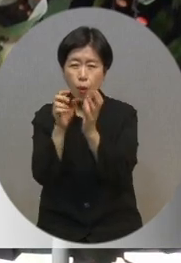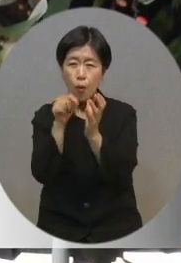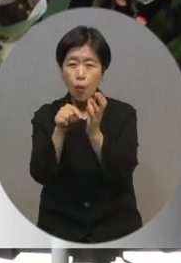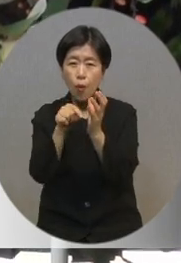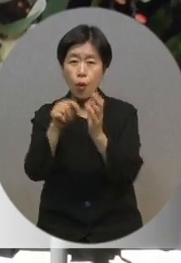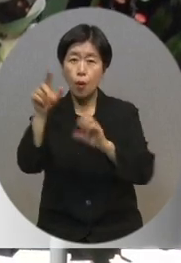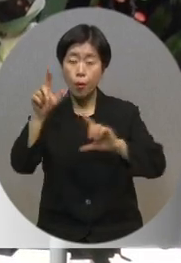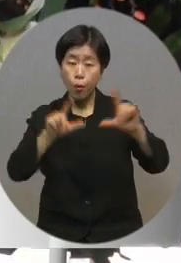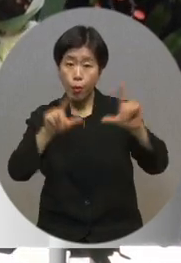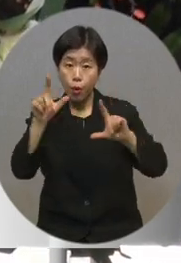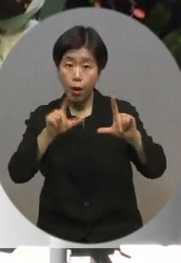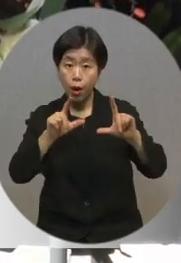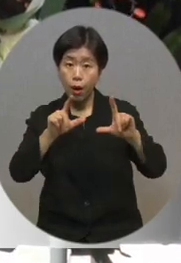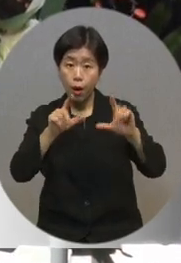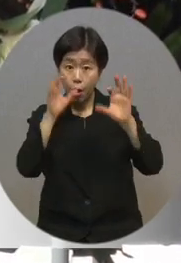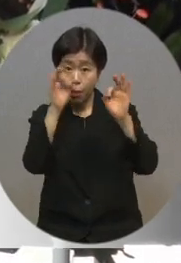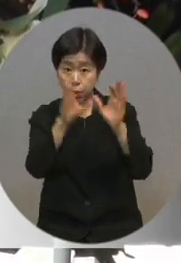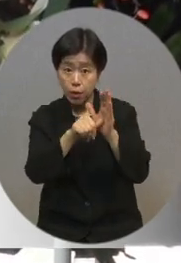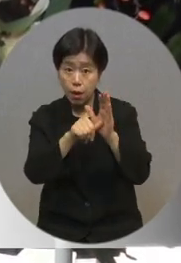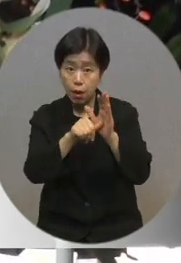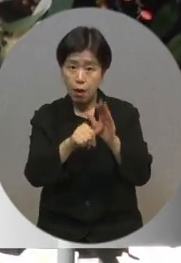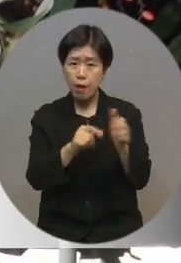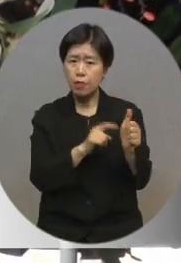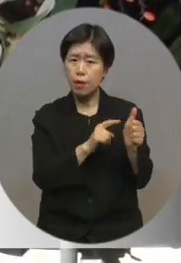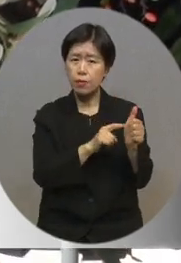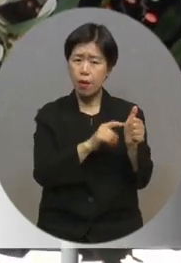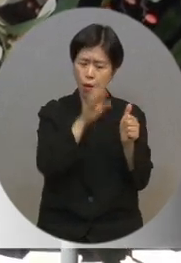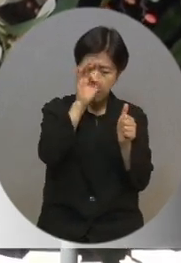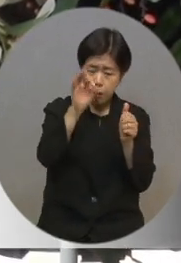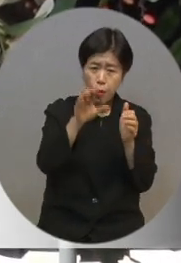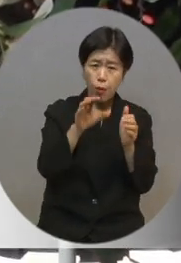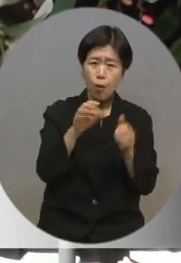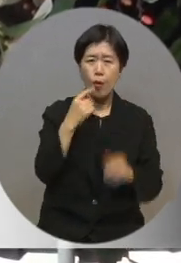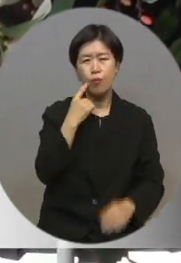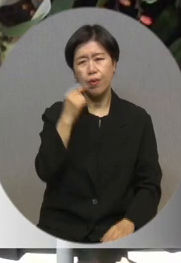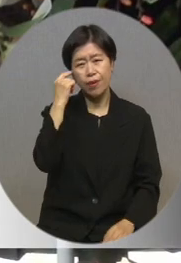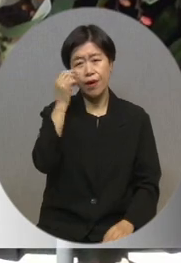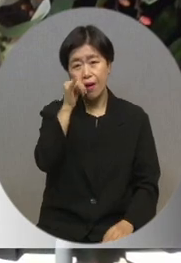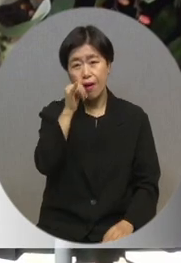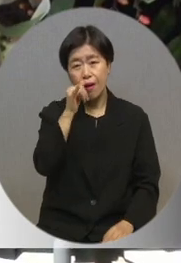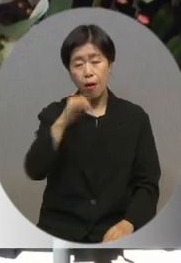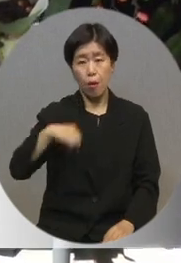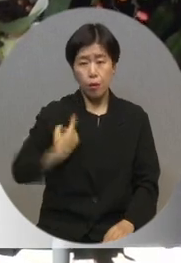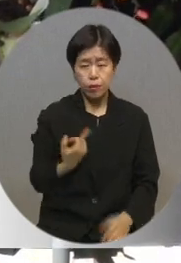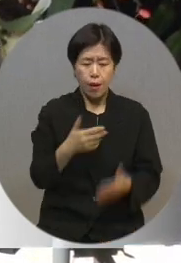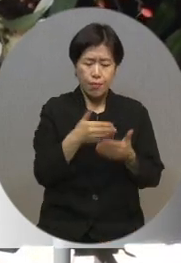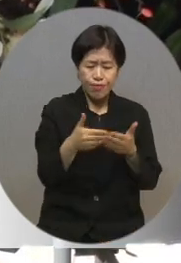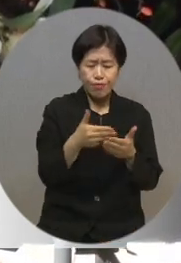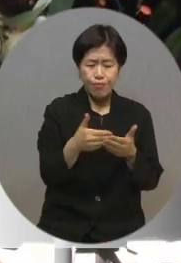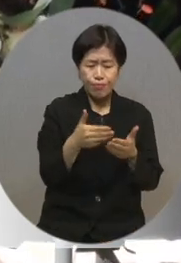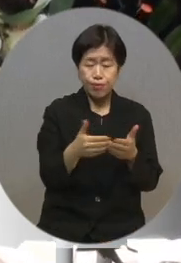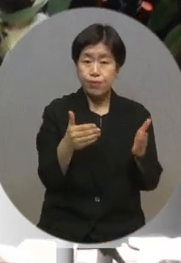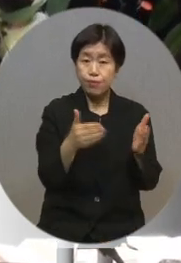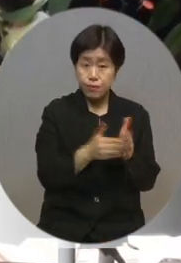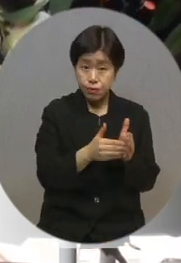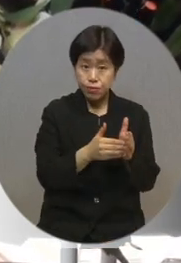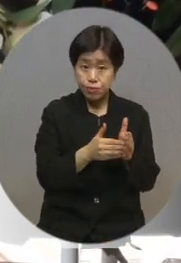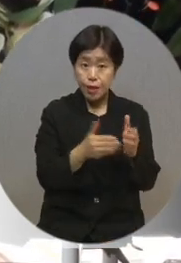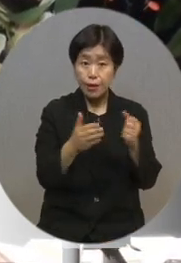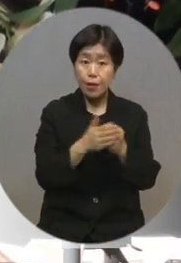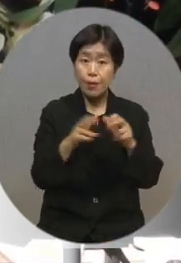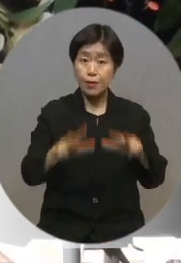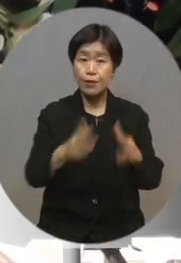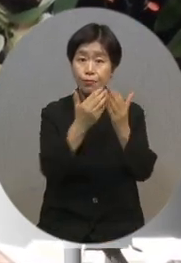걸 굉장히 좋아했대요. 근데 혼자 끄적끄적하는 그 그림이 작품이 돼서 전시장에 걸리고 많은 사람들이 보러